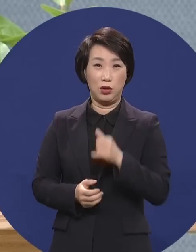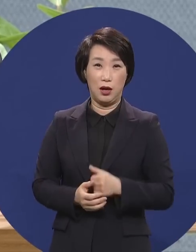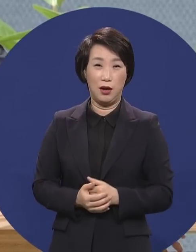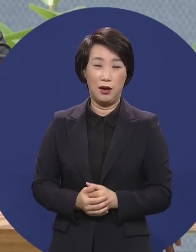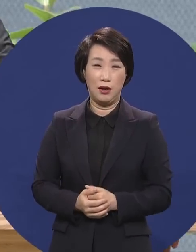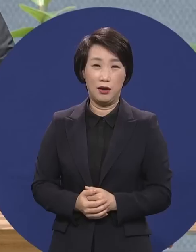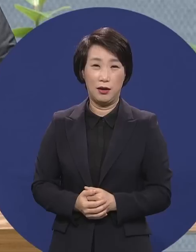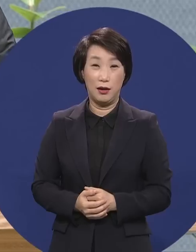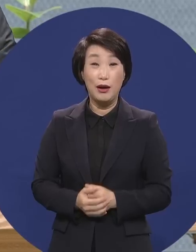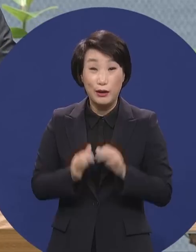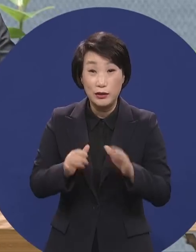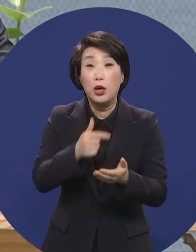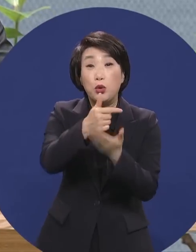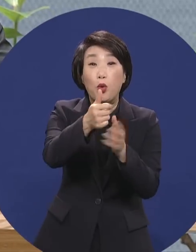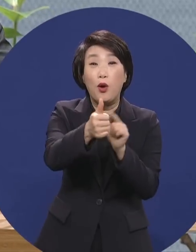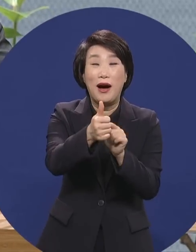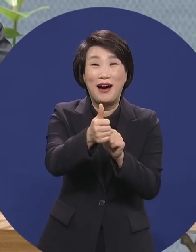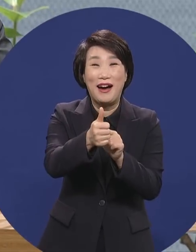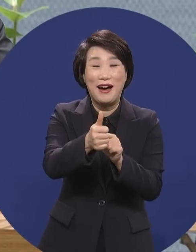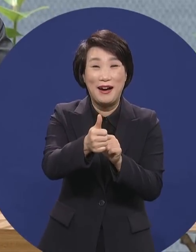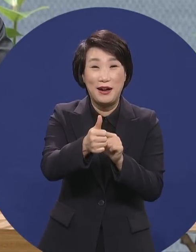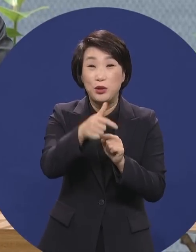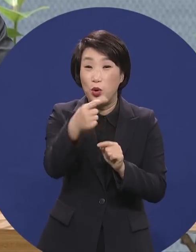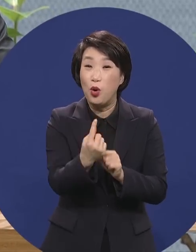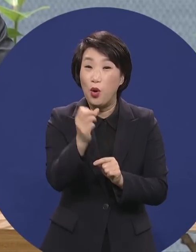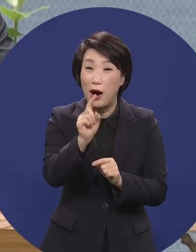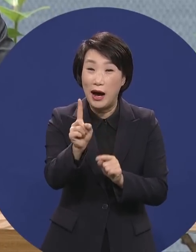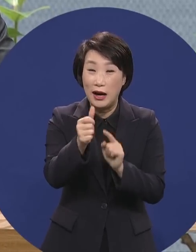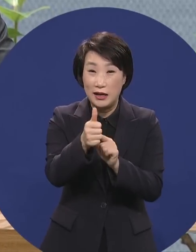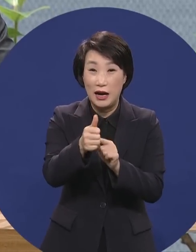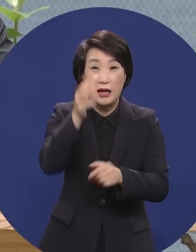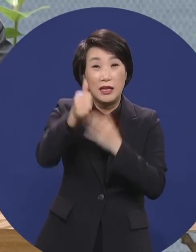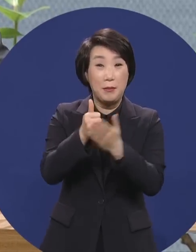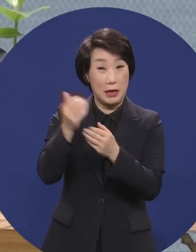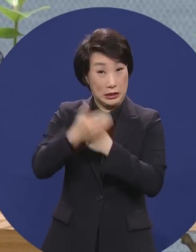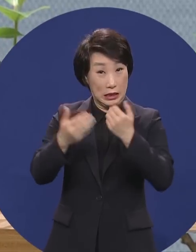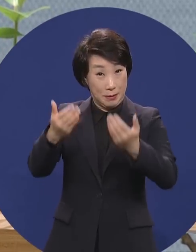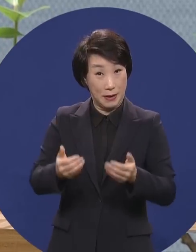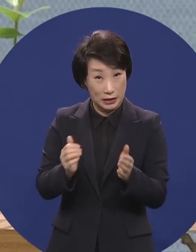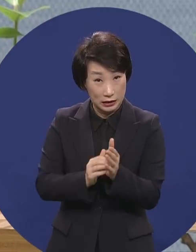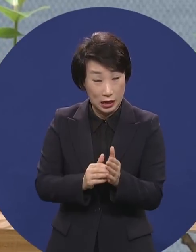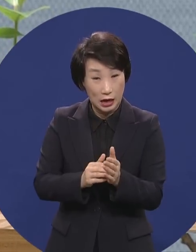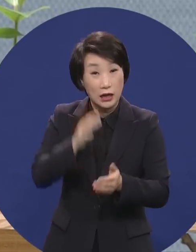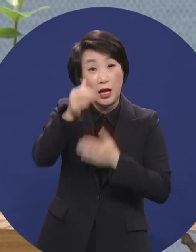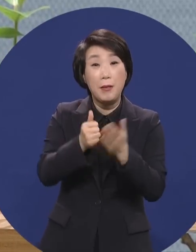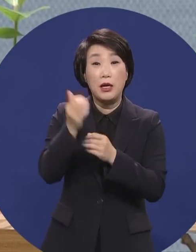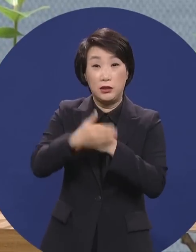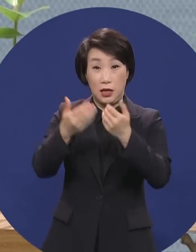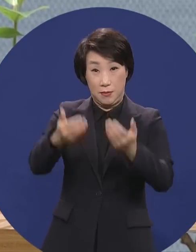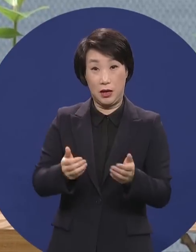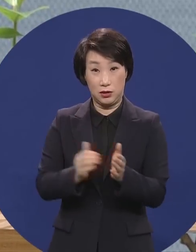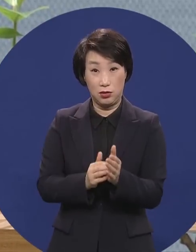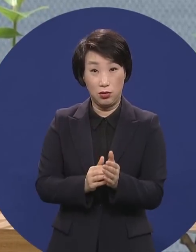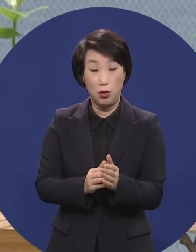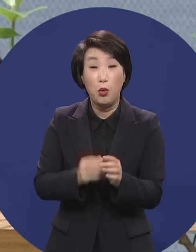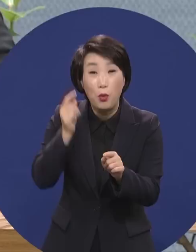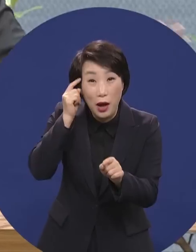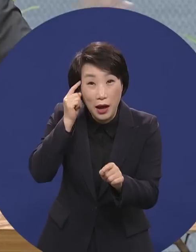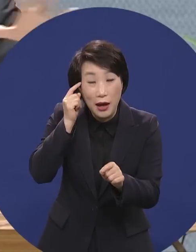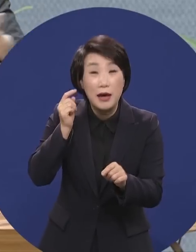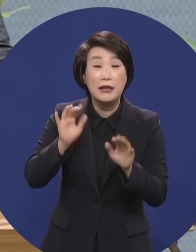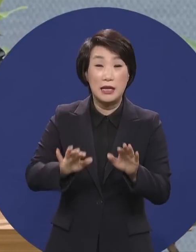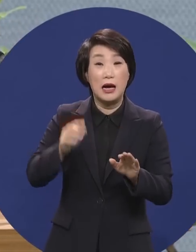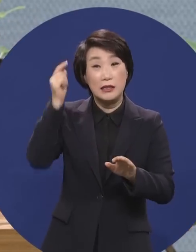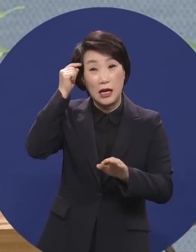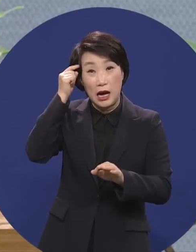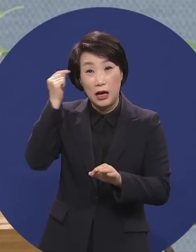작정하시고, 근데 노아는 당대에 은혜를 입었더라. 은혜를 입었더라. 왜?